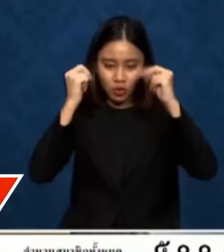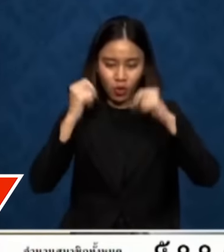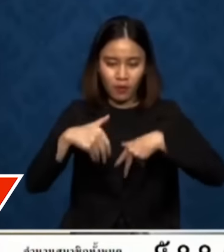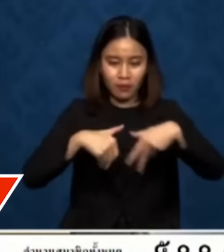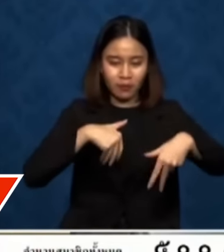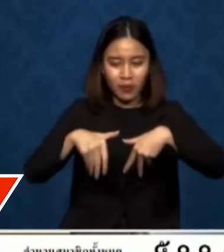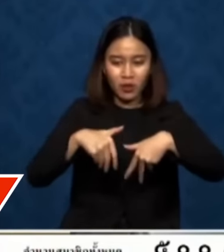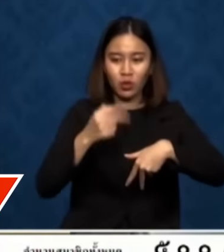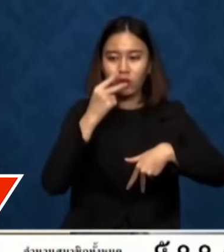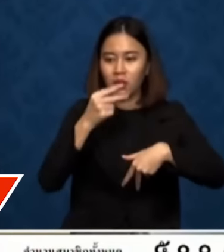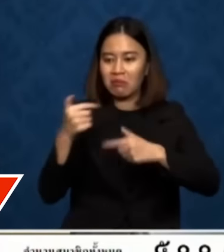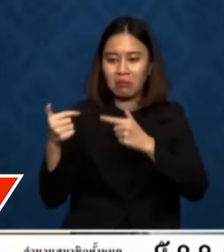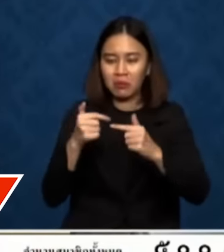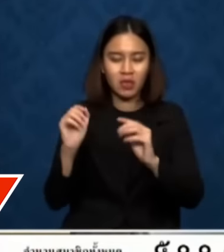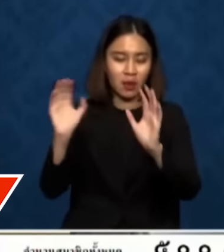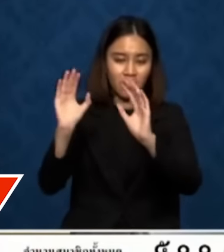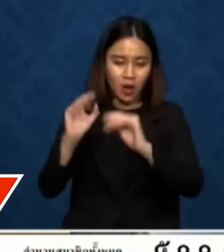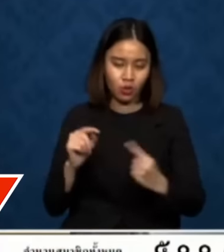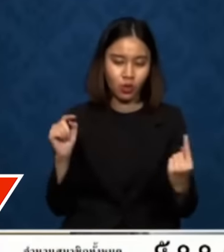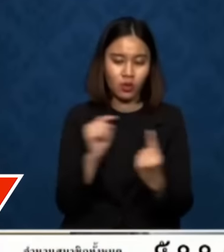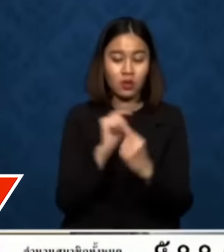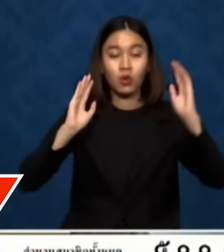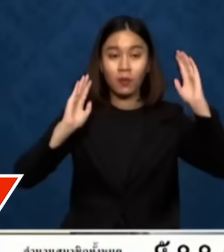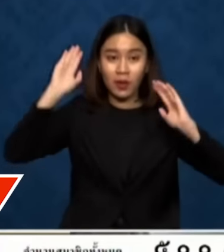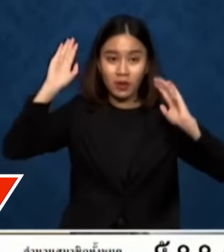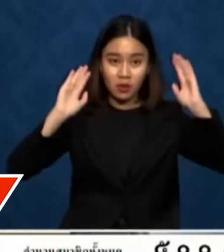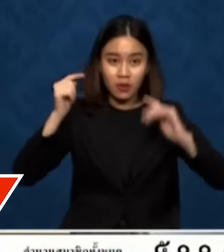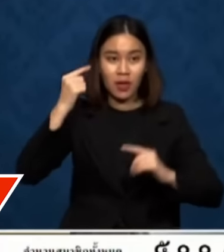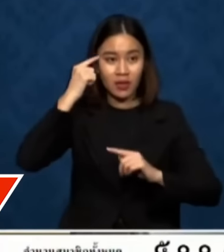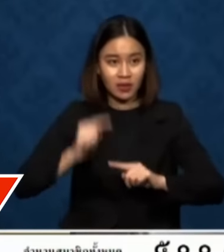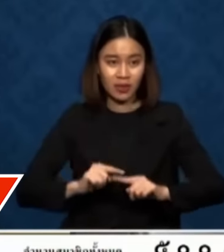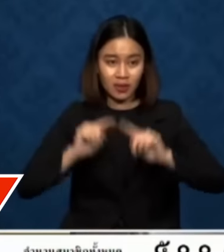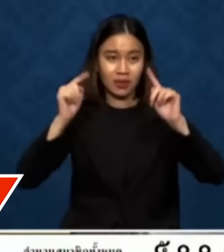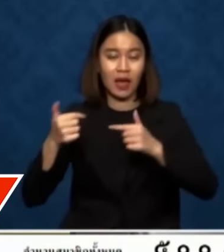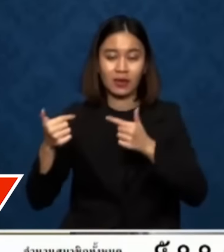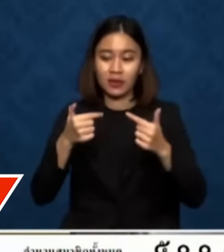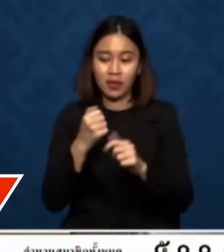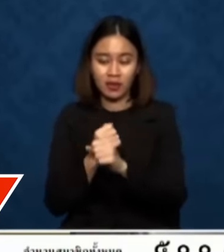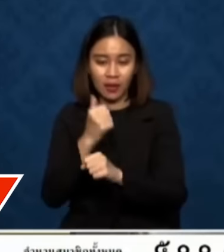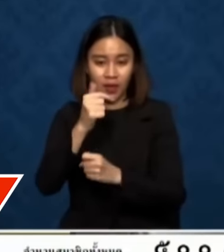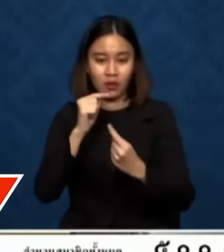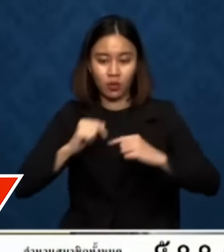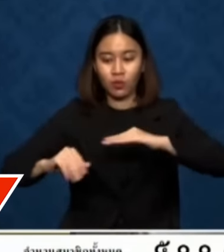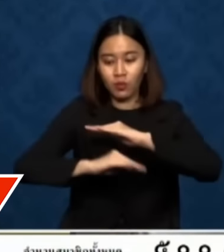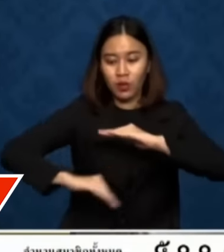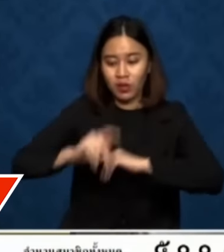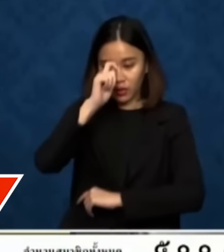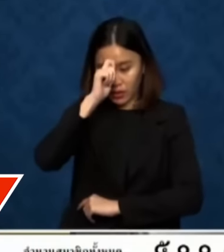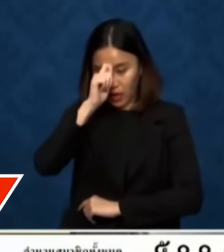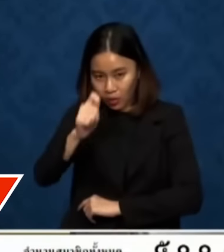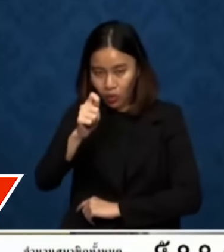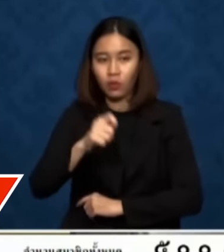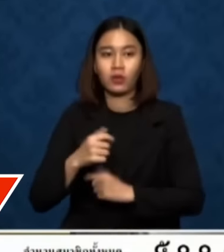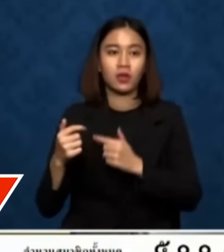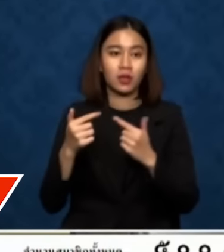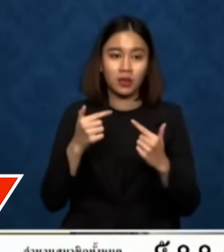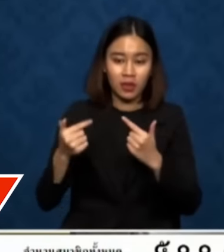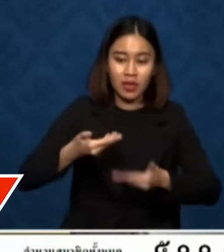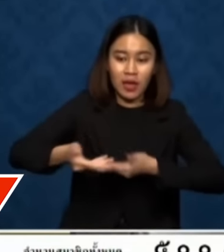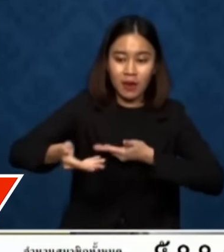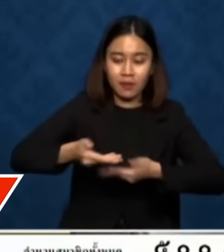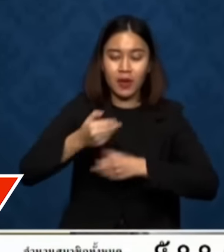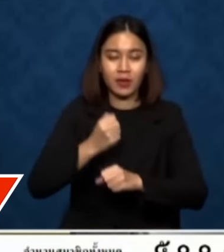กเถียงด้วยแล้วค่ะในสังคมประชาธิปไตยเราสามารถคิดต่างและถกเถียงกันบนพื้นฐานที่เคารพและโต้แย้งแลกเปลี่ยนกัน